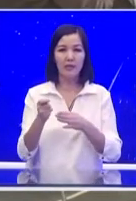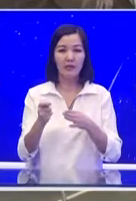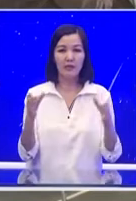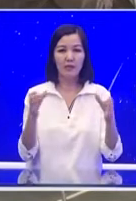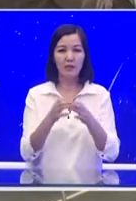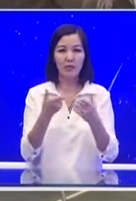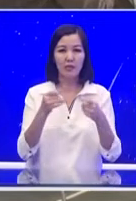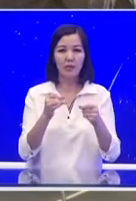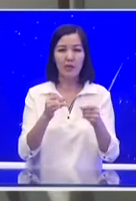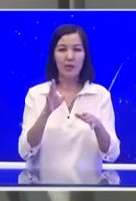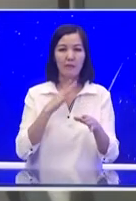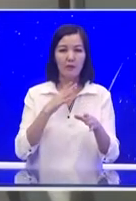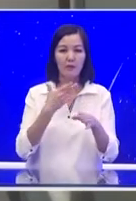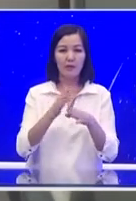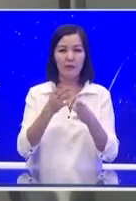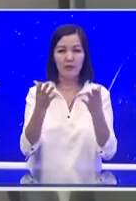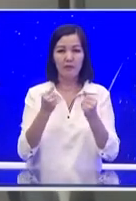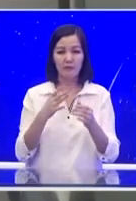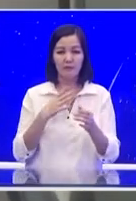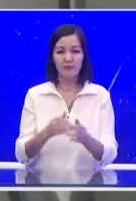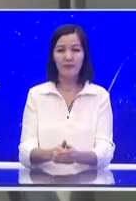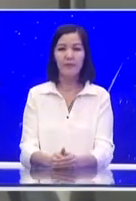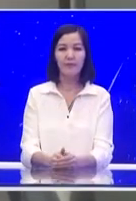соответствующую организацию, где был оформлен кредит или займ.